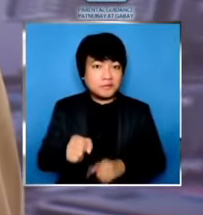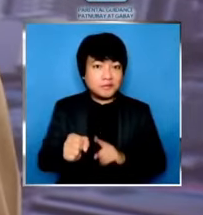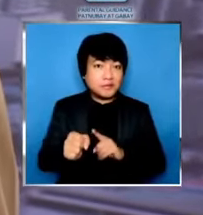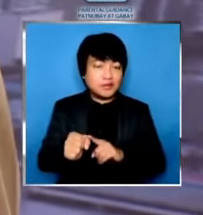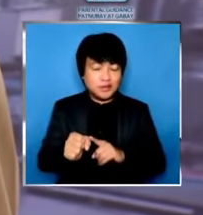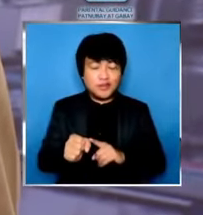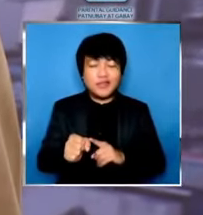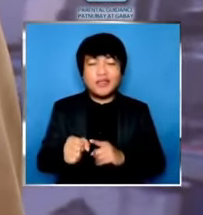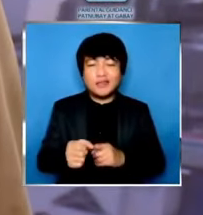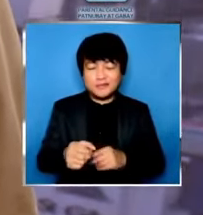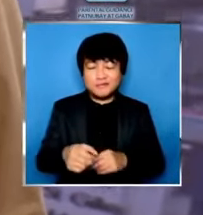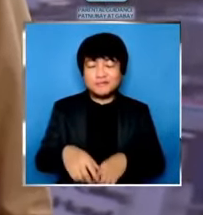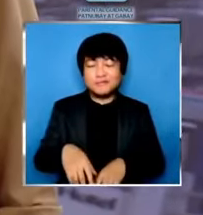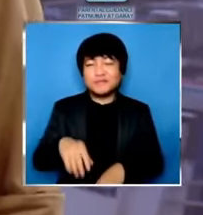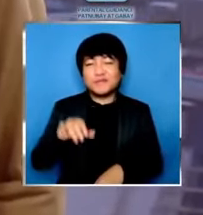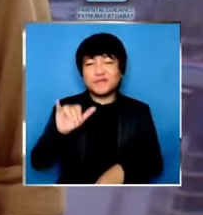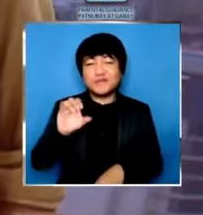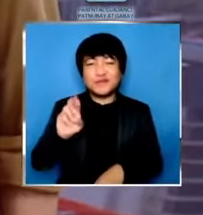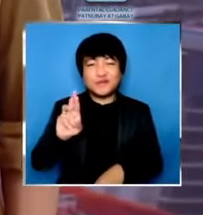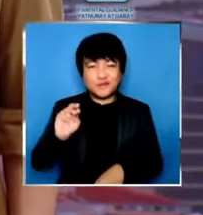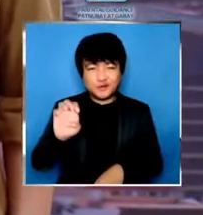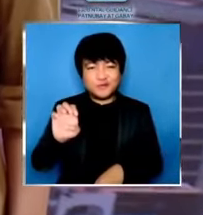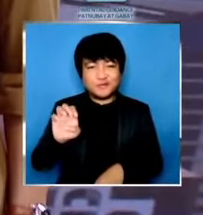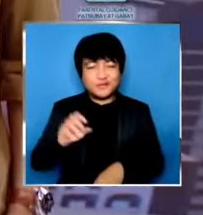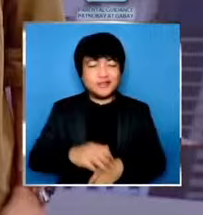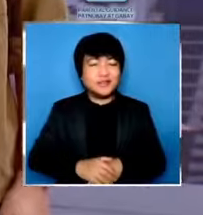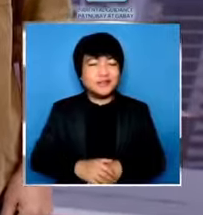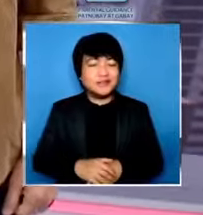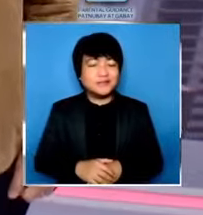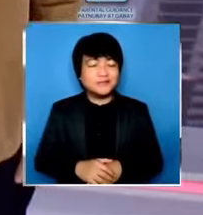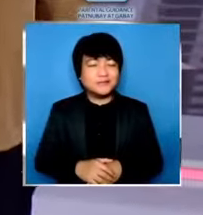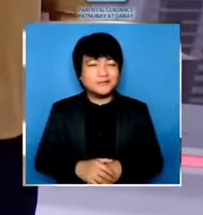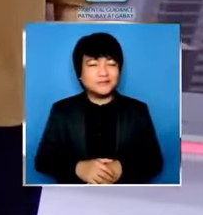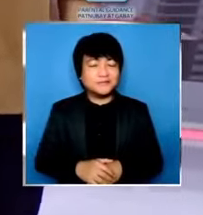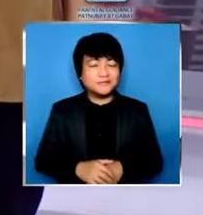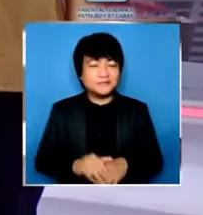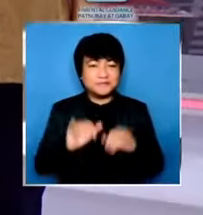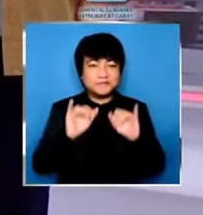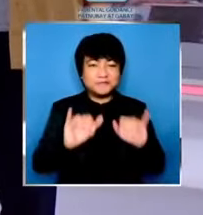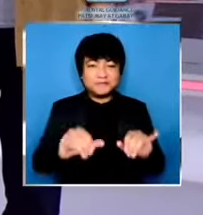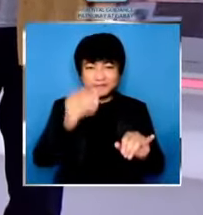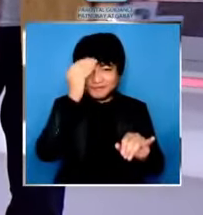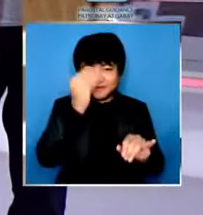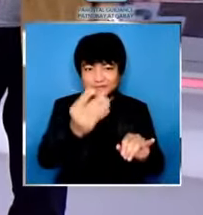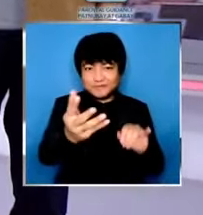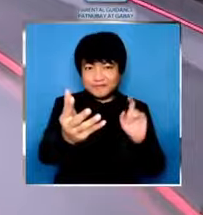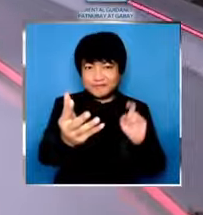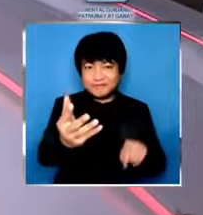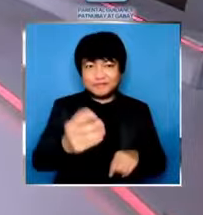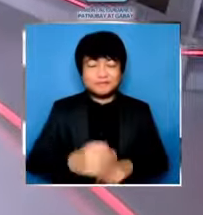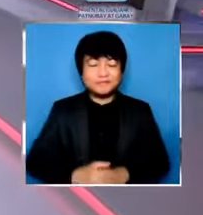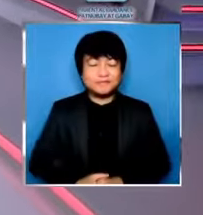mabubuking natin sa ating kwentuhan with Isko Moreno? Tutok lang dito sa Dapat, alam mo!